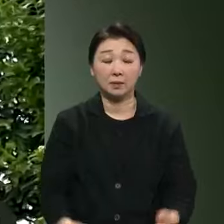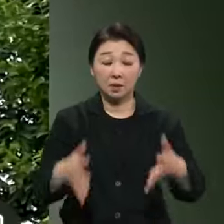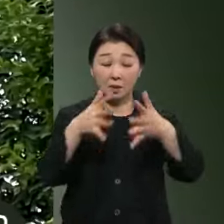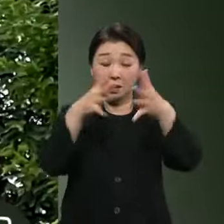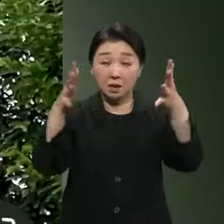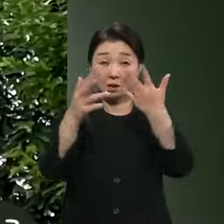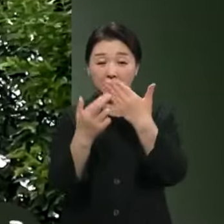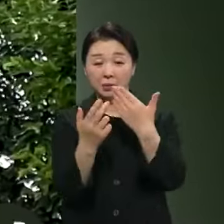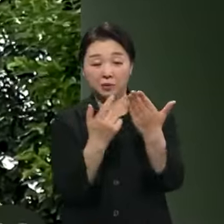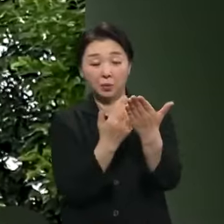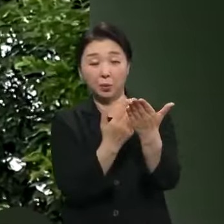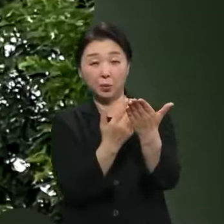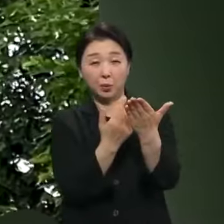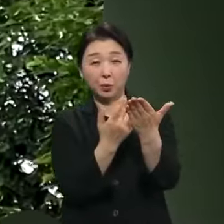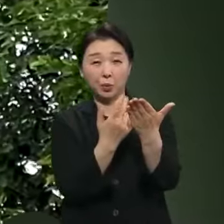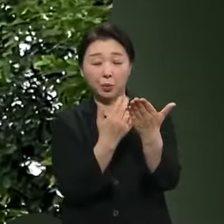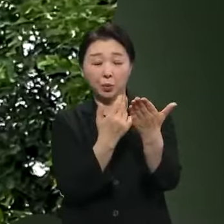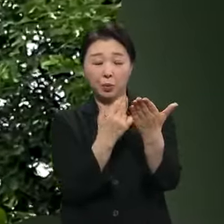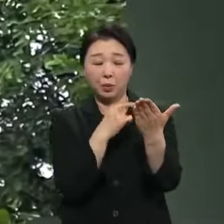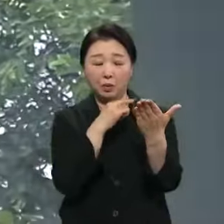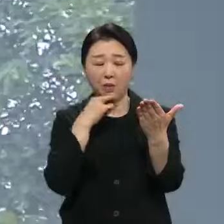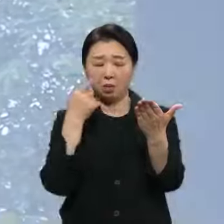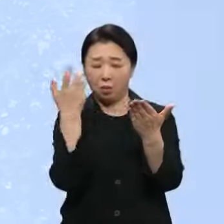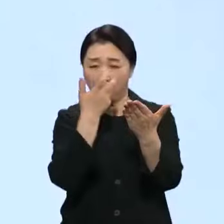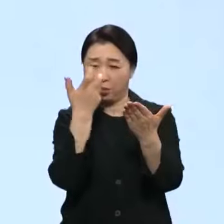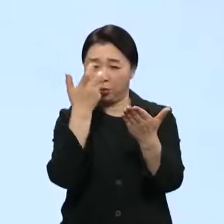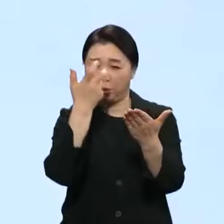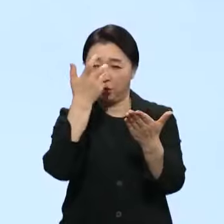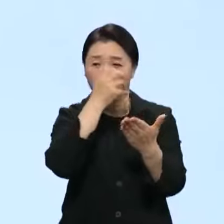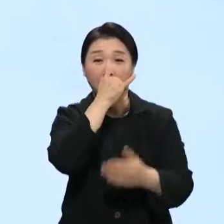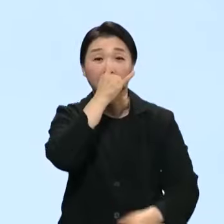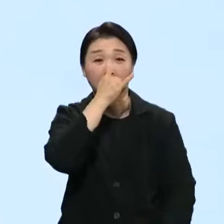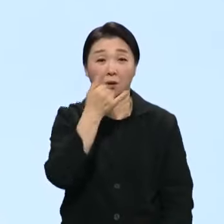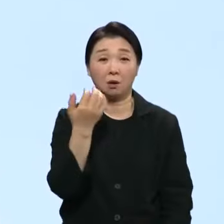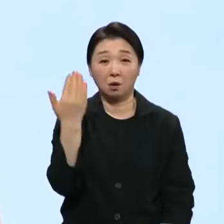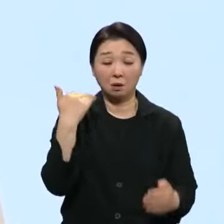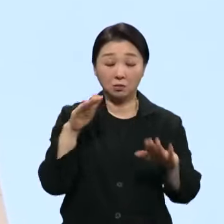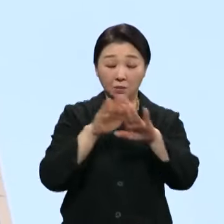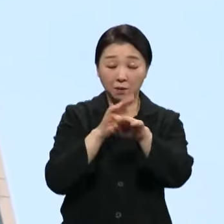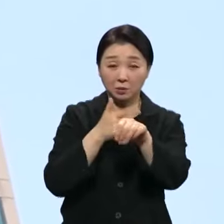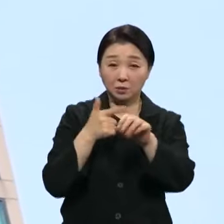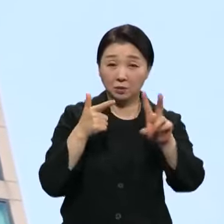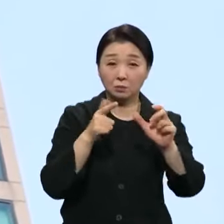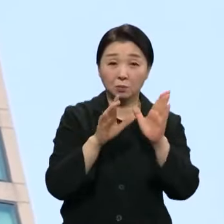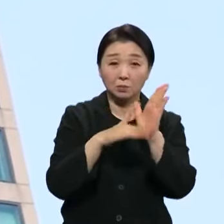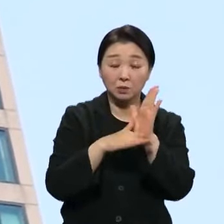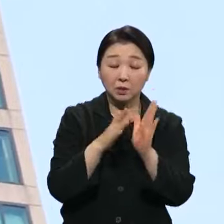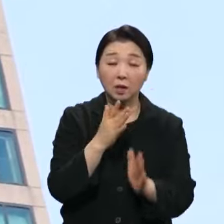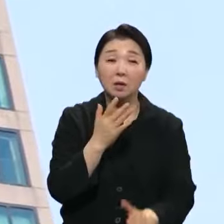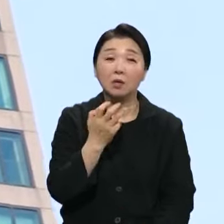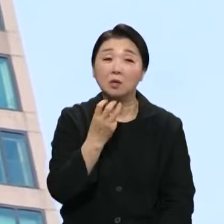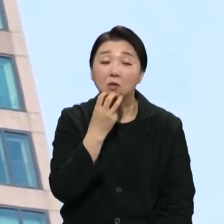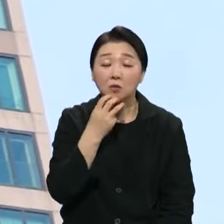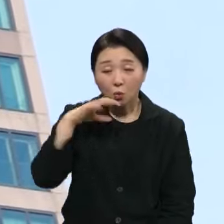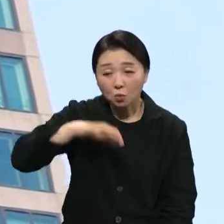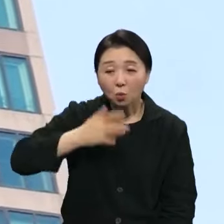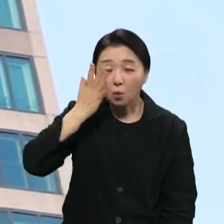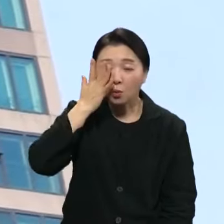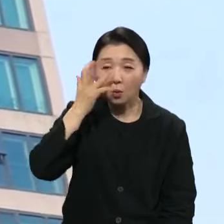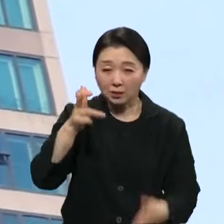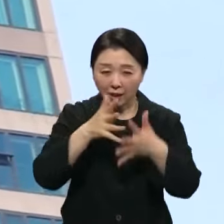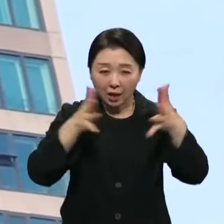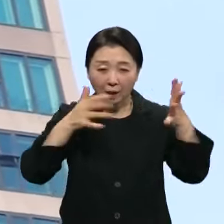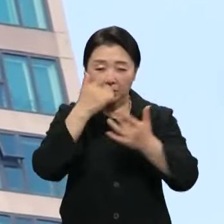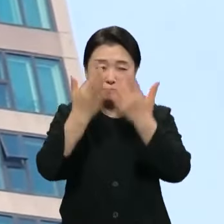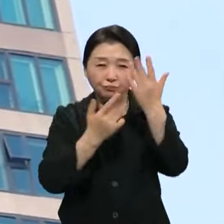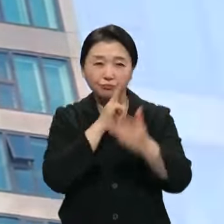창문 사이로 새 빨간 불길이 치솟습니다 어제 저녁 6시 25분 쯤 서울 용산의 고층 아파트에서 불이 났단 신고가